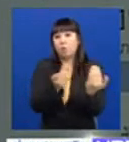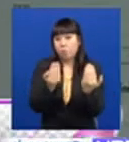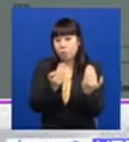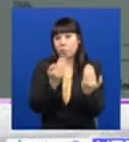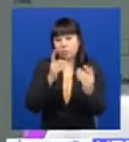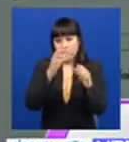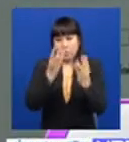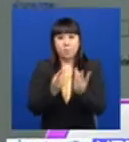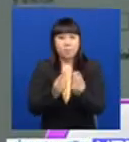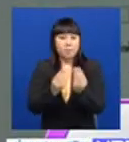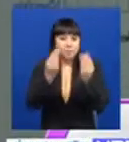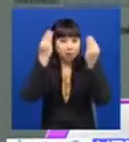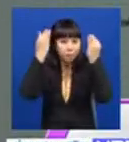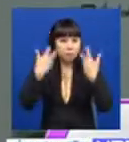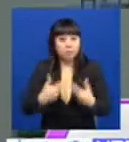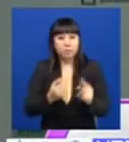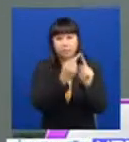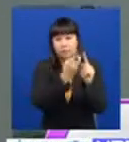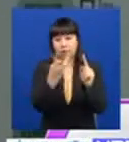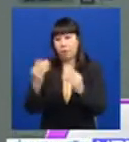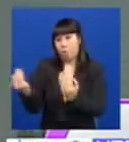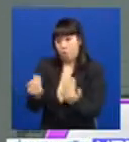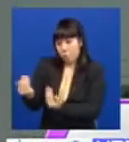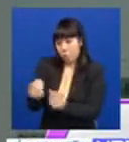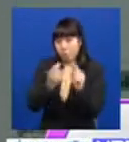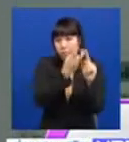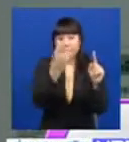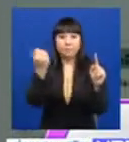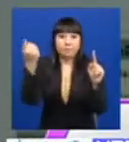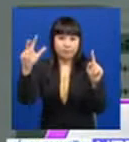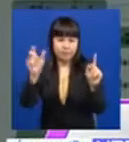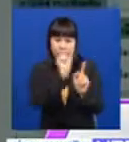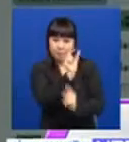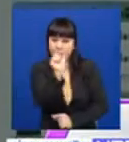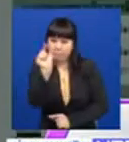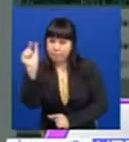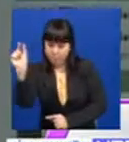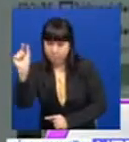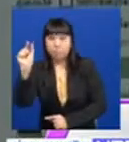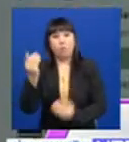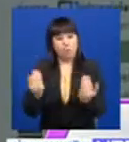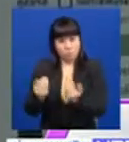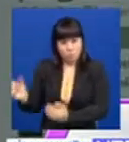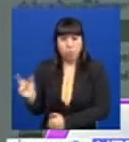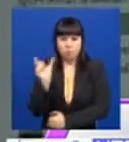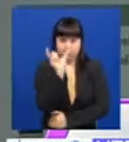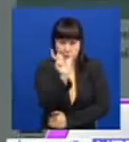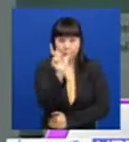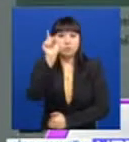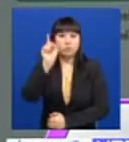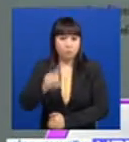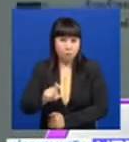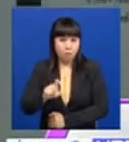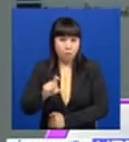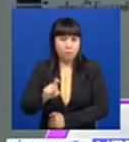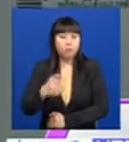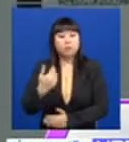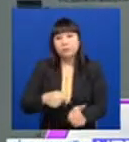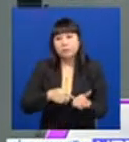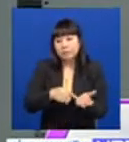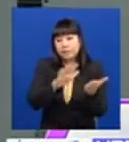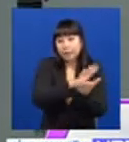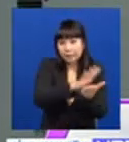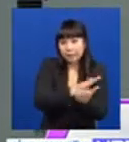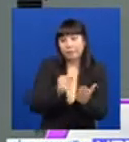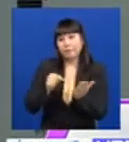ประจำตัวประชาชน 13หลักของบุตรลงในช่องรายการค่าลดหย่อนบุตรด้วยทั้งทั้งกรณียื่นด้วยแบบกระดาษ